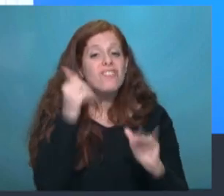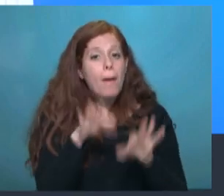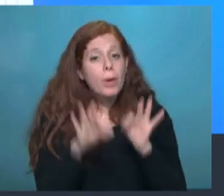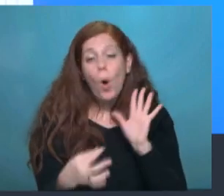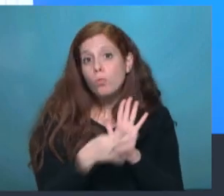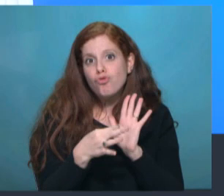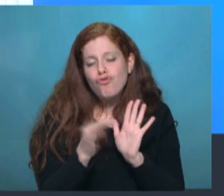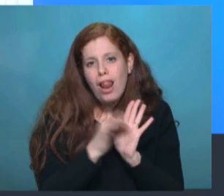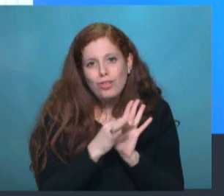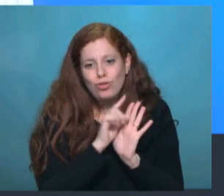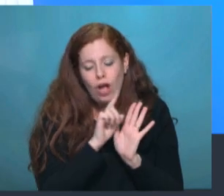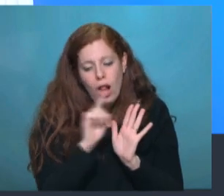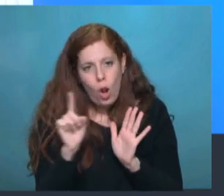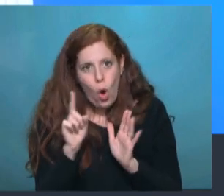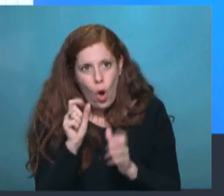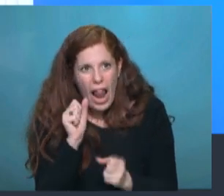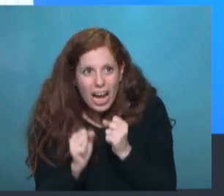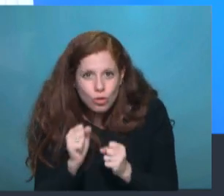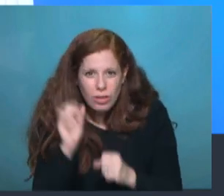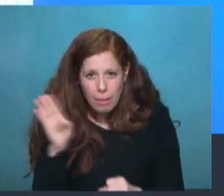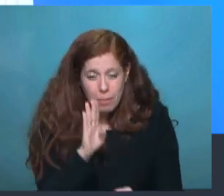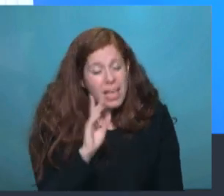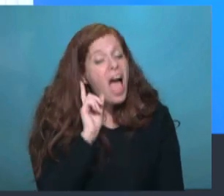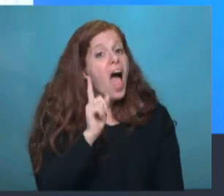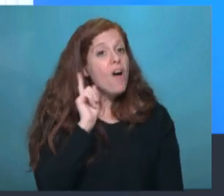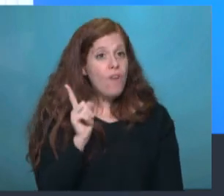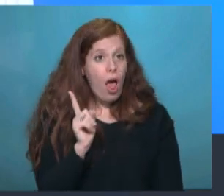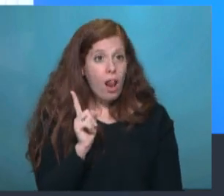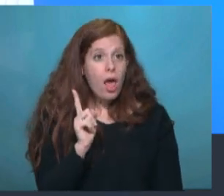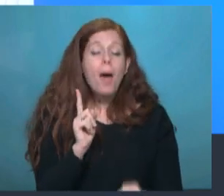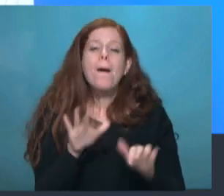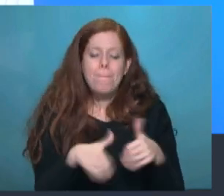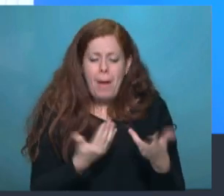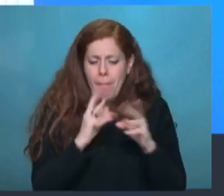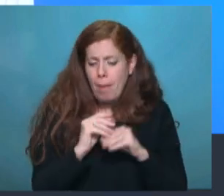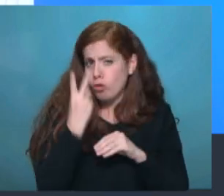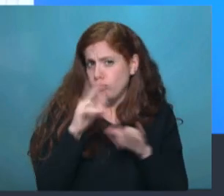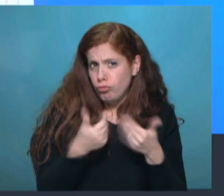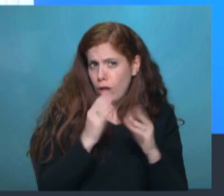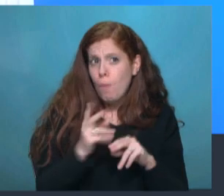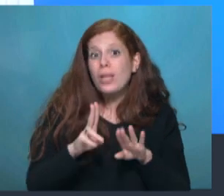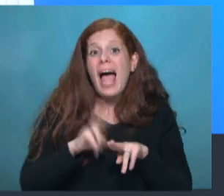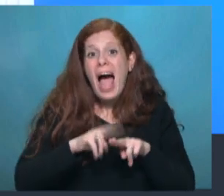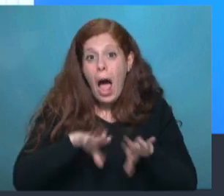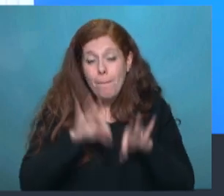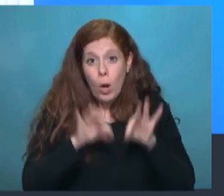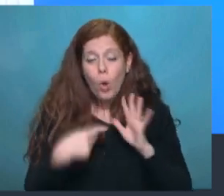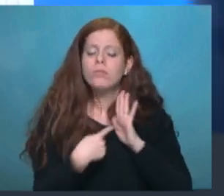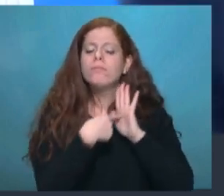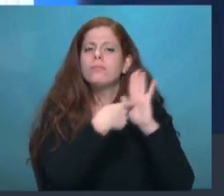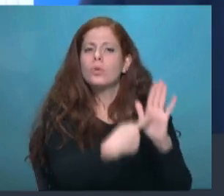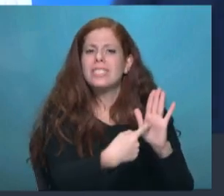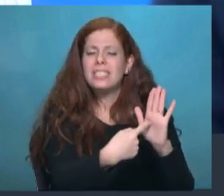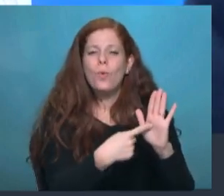שלא להקשות על נתניהו, אבל ביממה שתיים לאחר הבחירות תוצג התוכנית להקמת